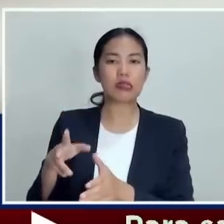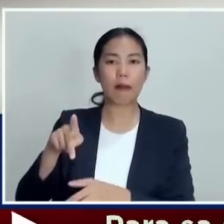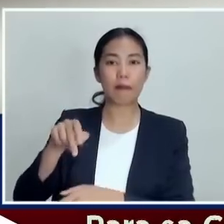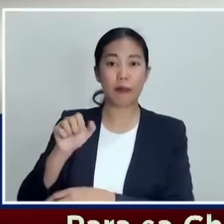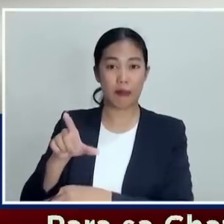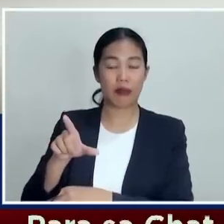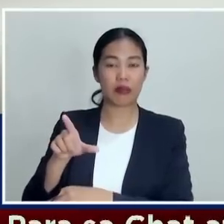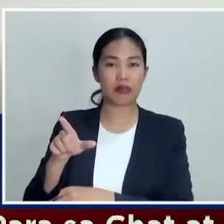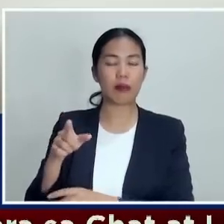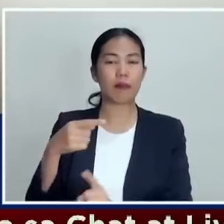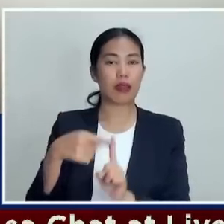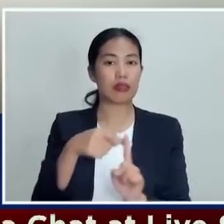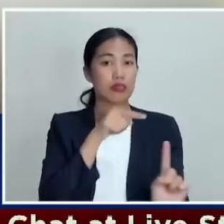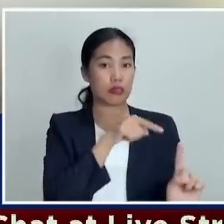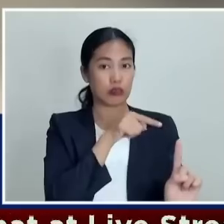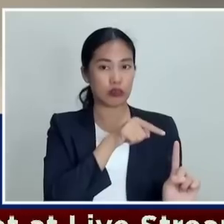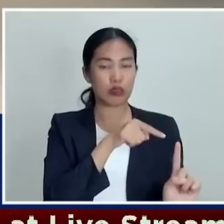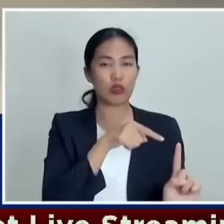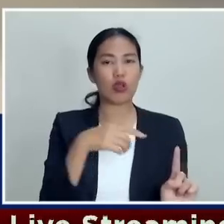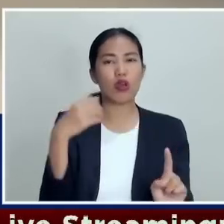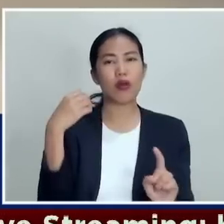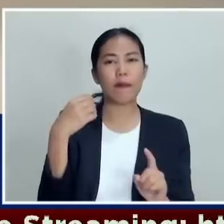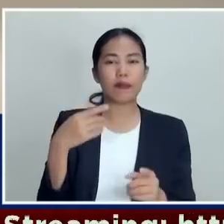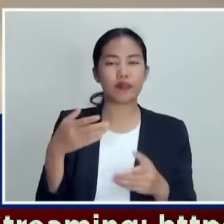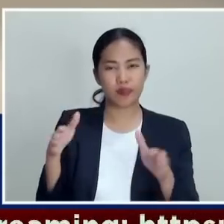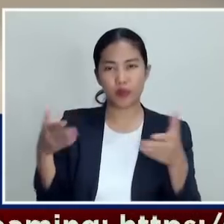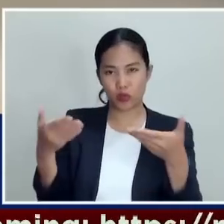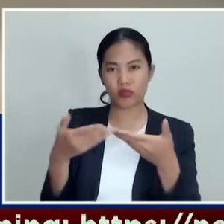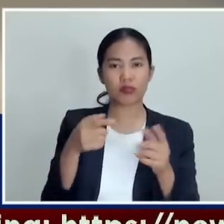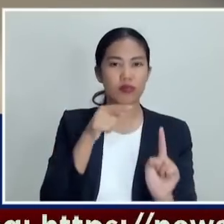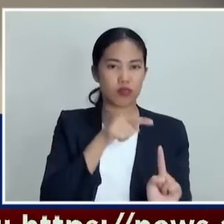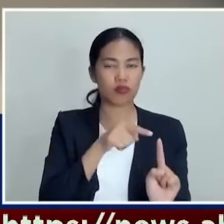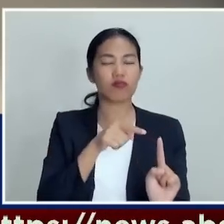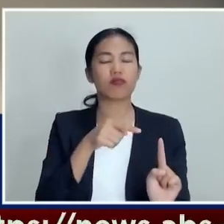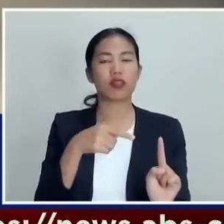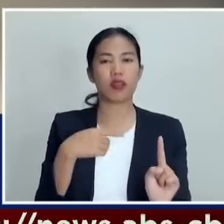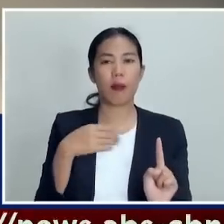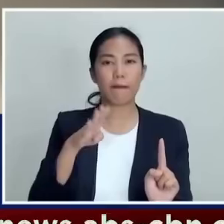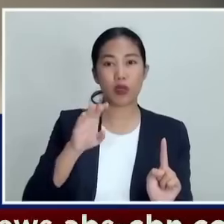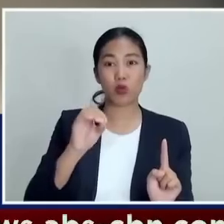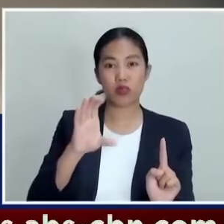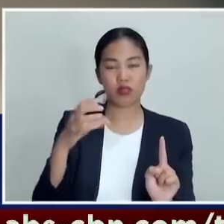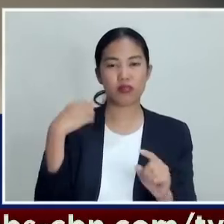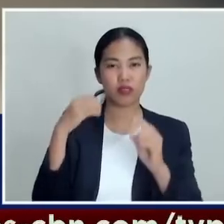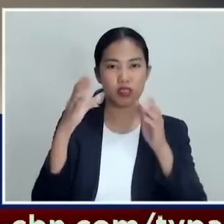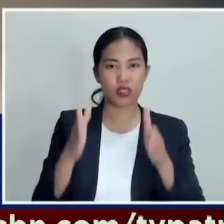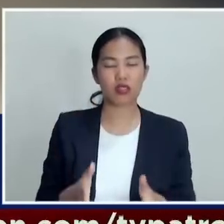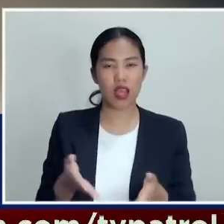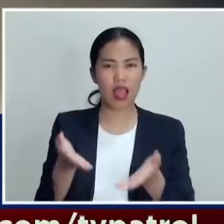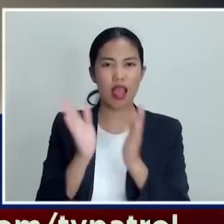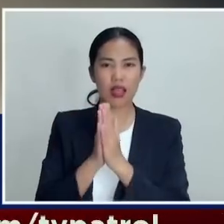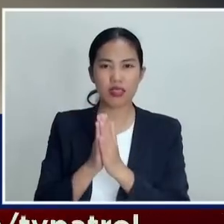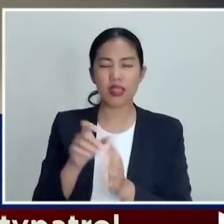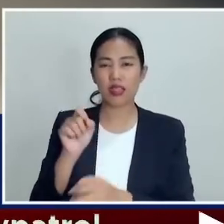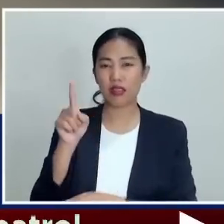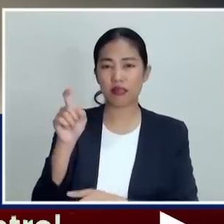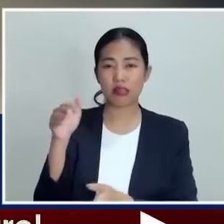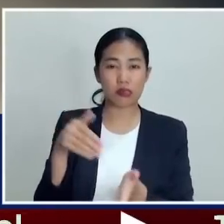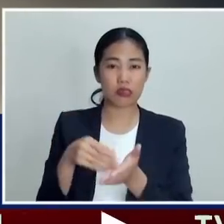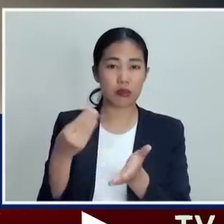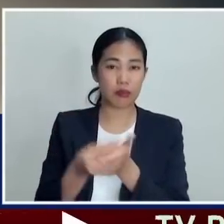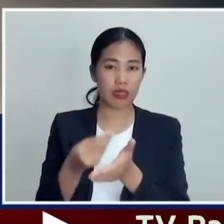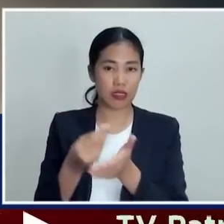nagpakilala umanong opisyal ng Bureau of Customs. Humihingi umano si Sebastian ng 11,000,000 piso mula sa pamunuan ng PAL